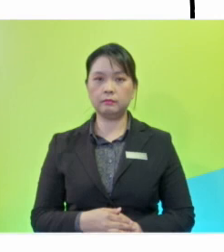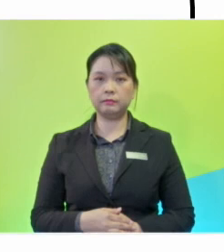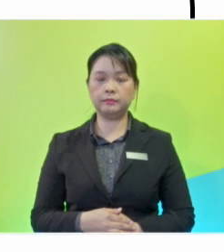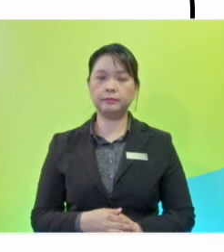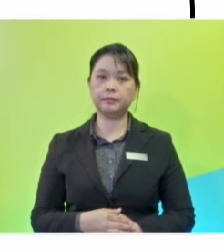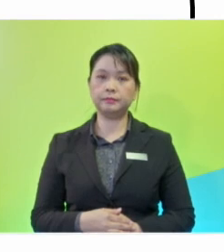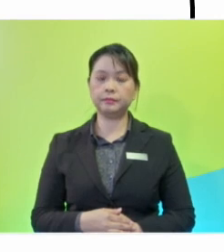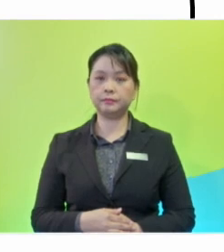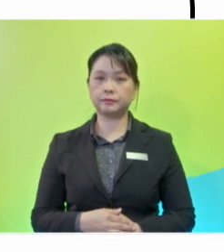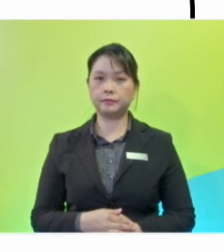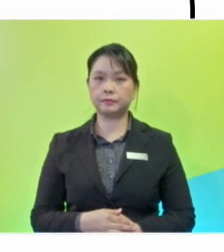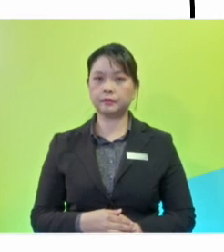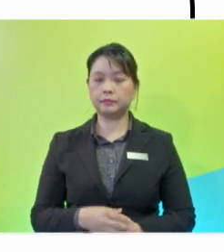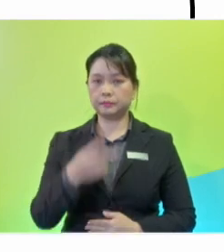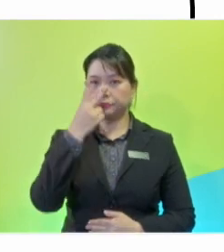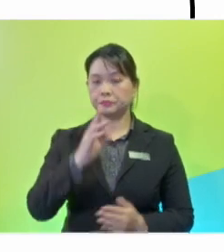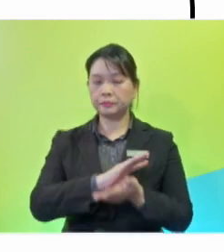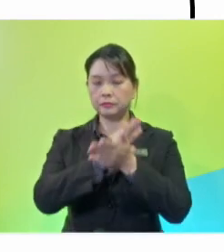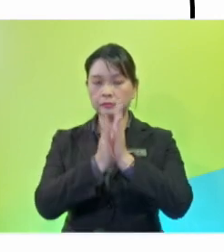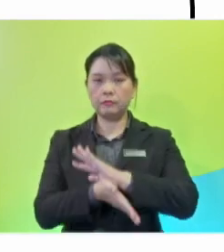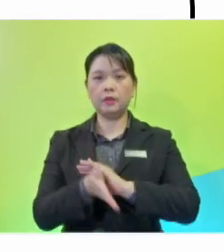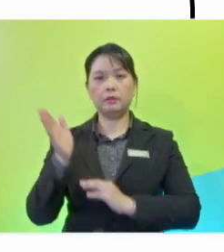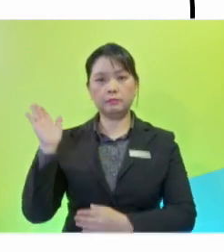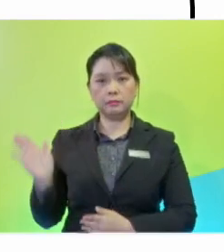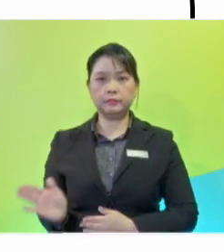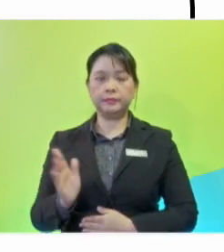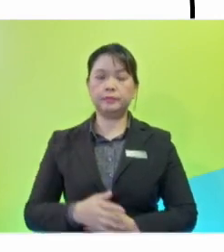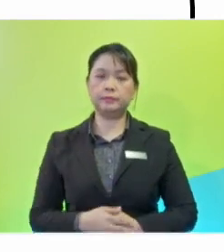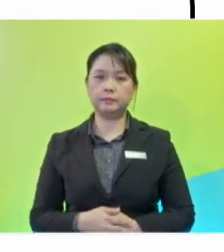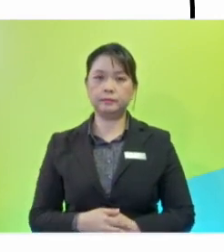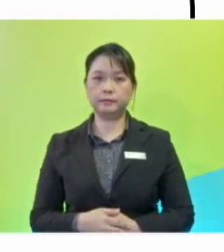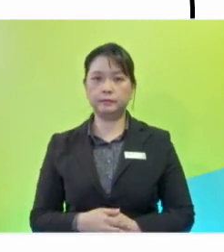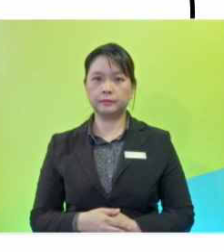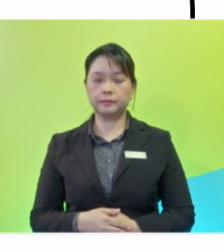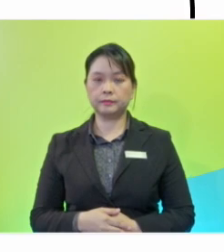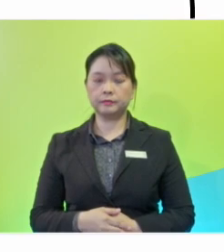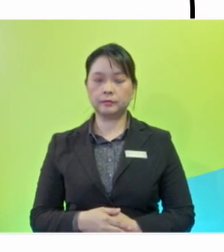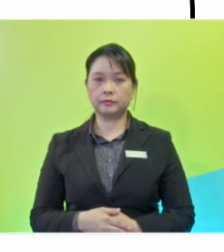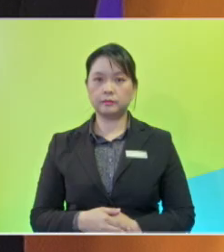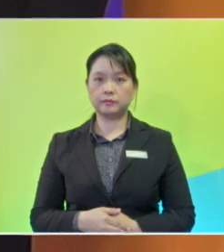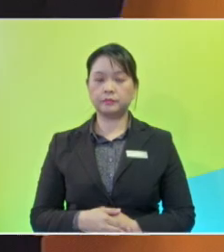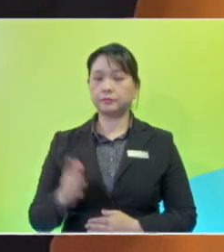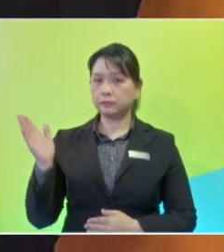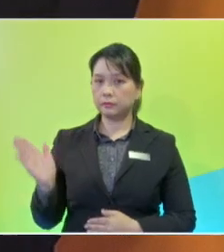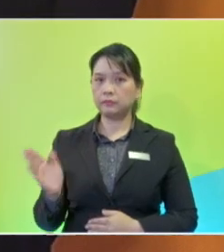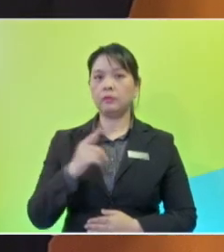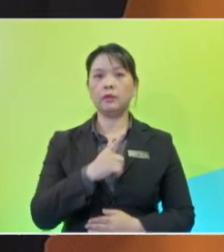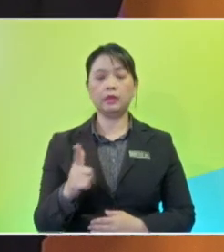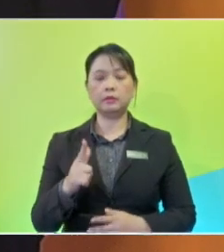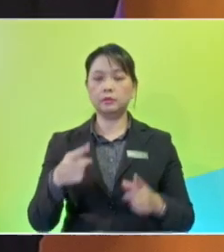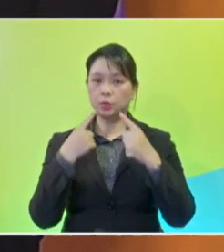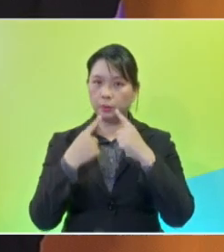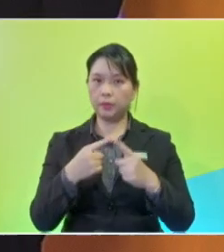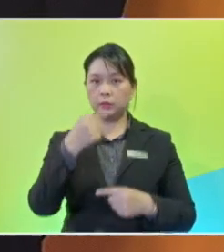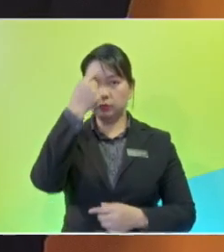lebih besar dibanding negatif B kuasa 2 dengan 2 bit + 3C Maka itulah jawaban untuk julet